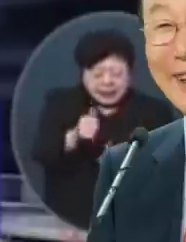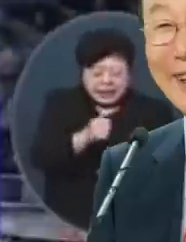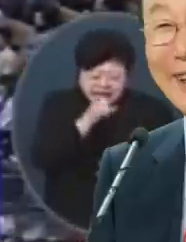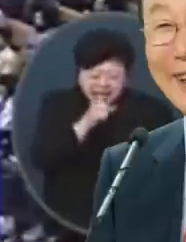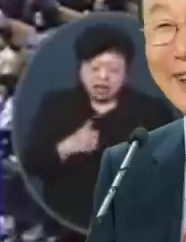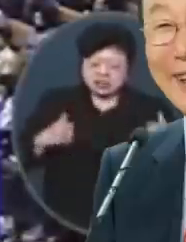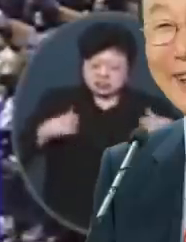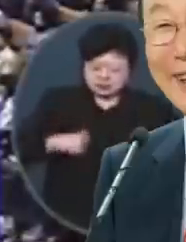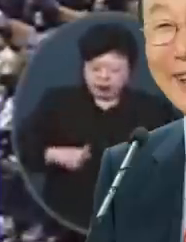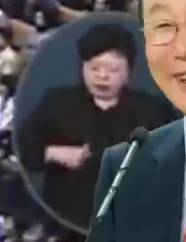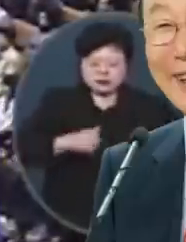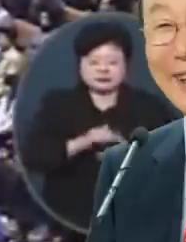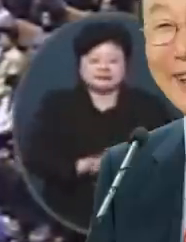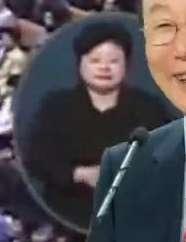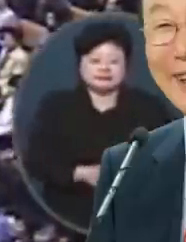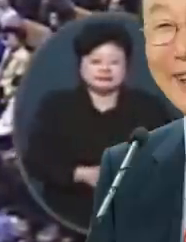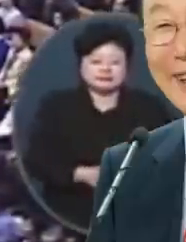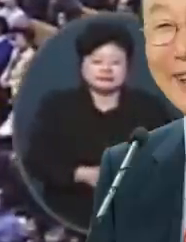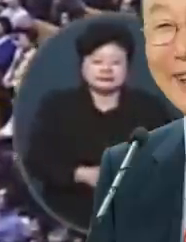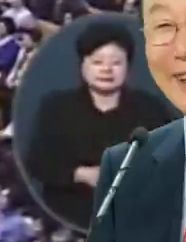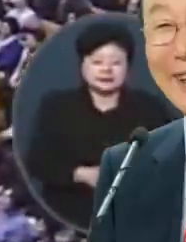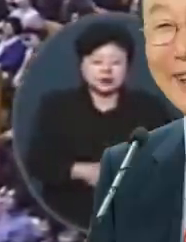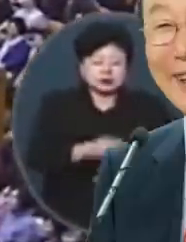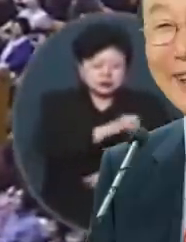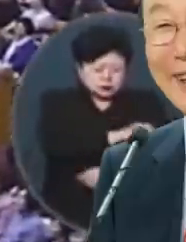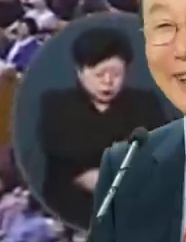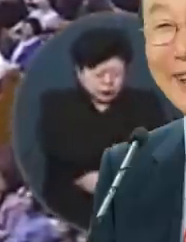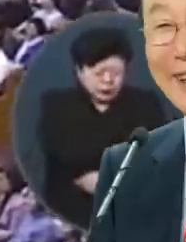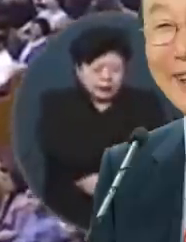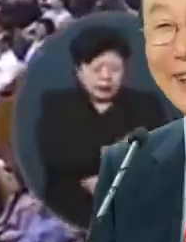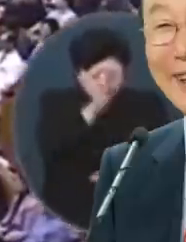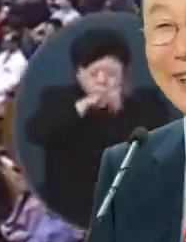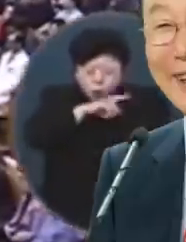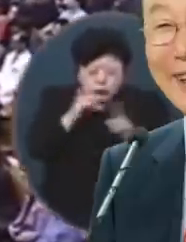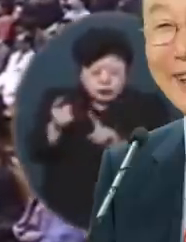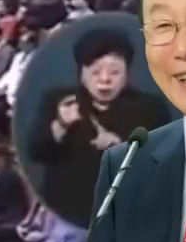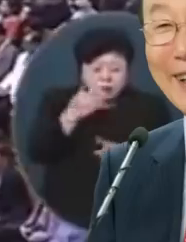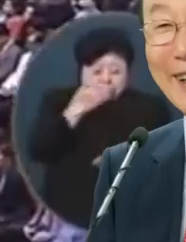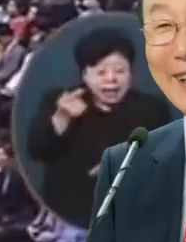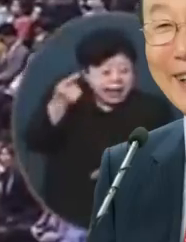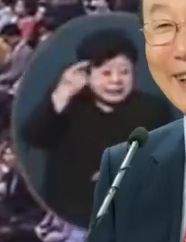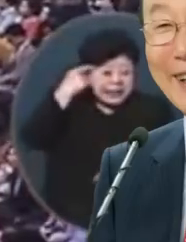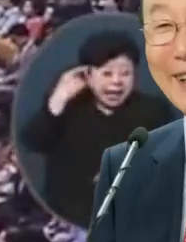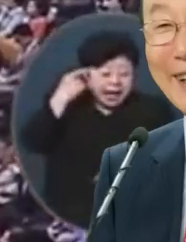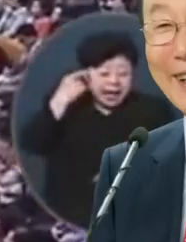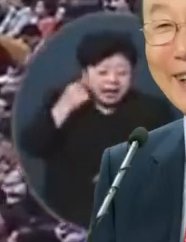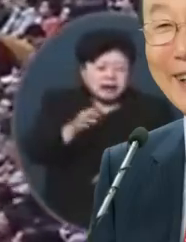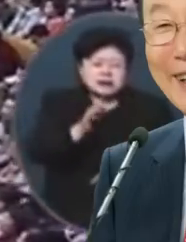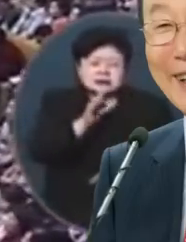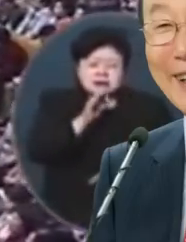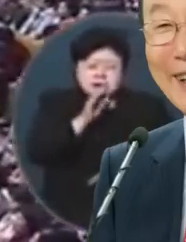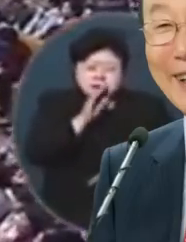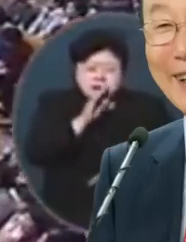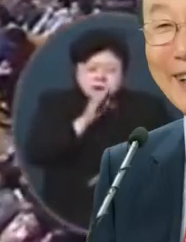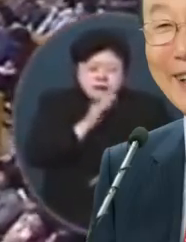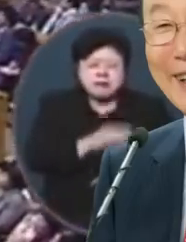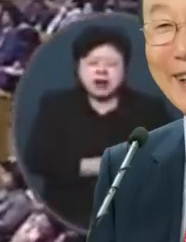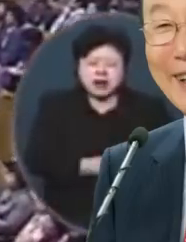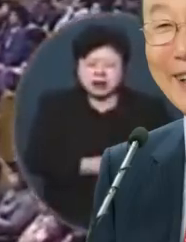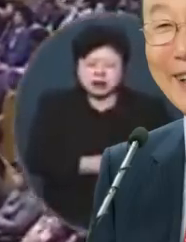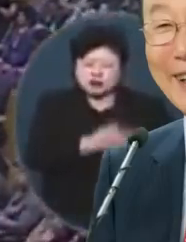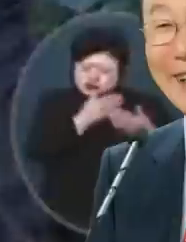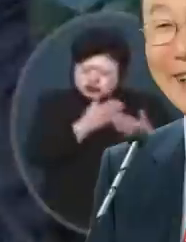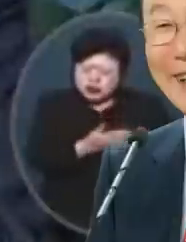전신갑주를 입으라고 말하고 있는 것입니다. 옷자락에 손만 대어도 낫는다는 생각이 얼마나 훌륭한 것인지